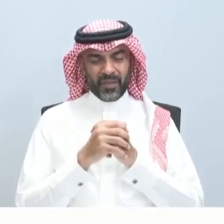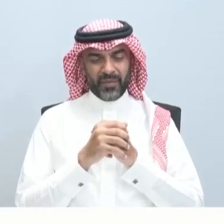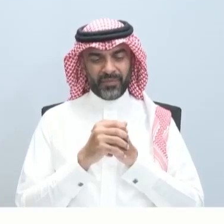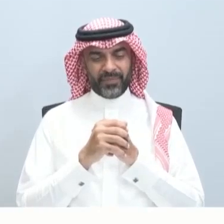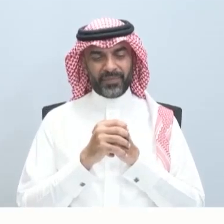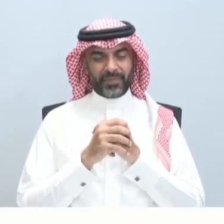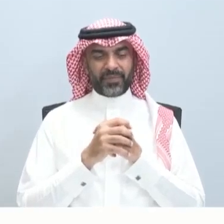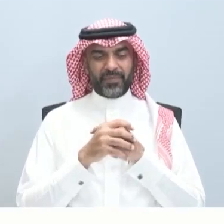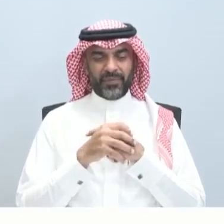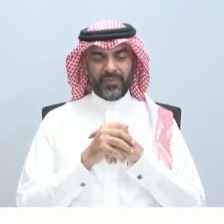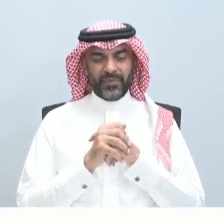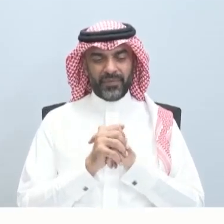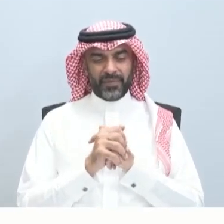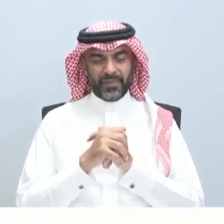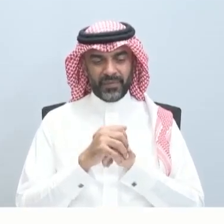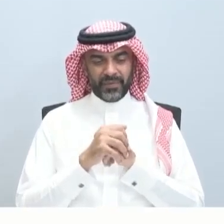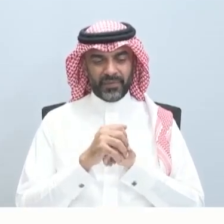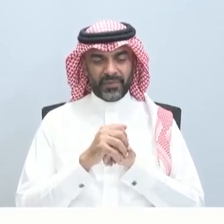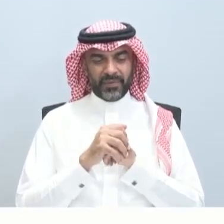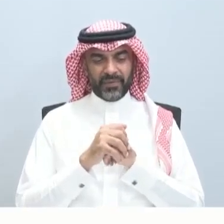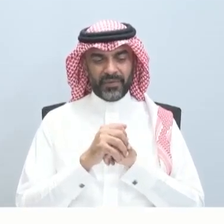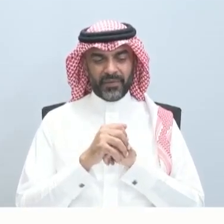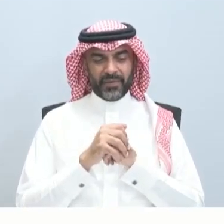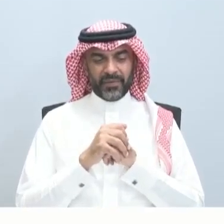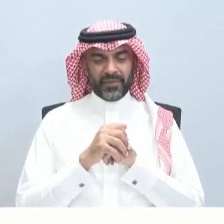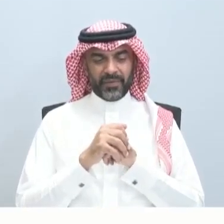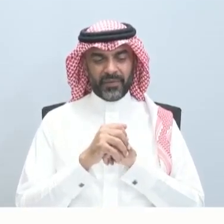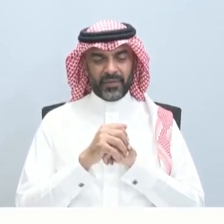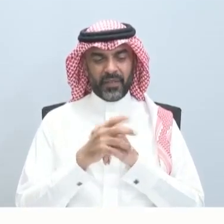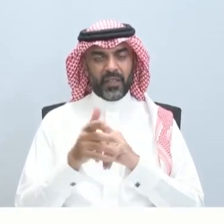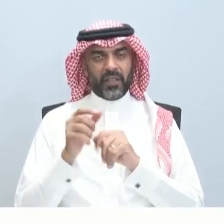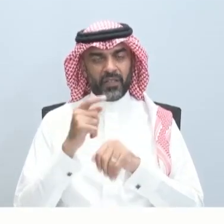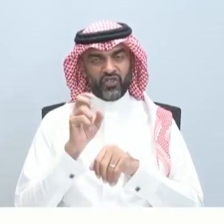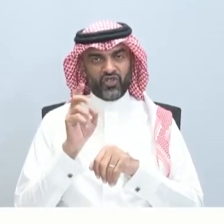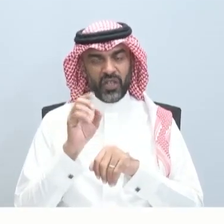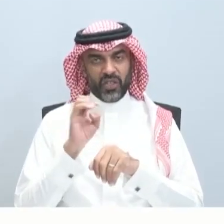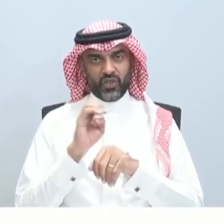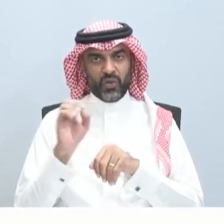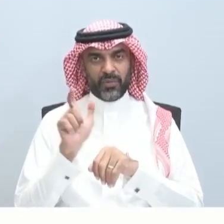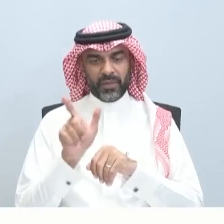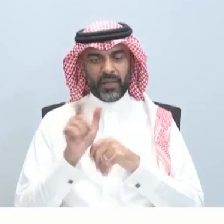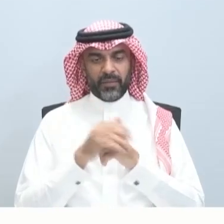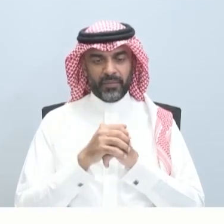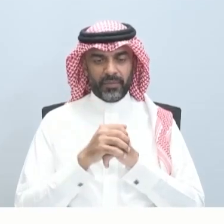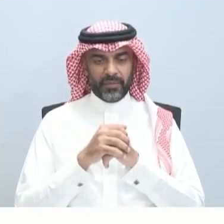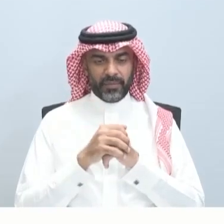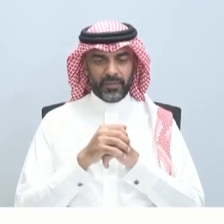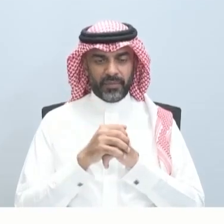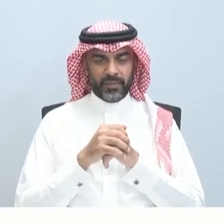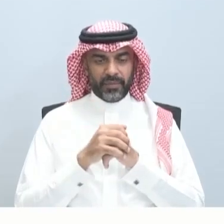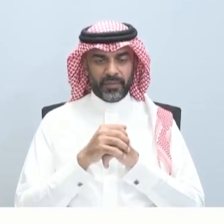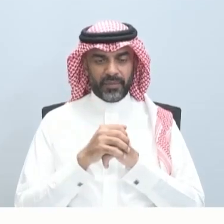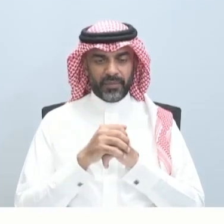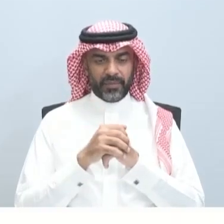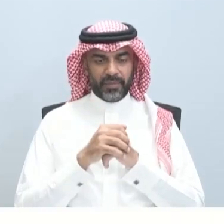خمسه وسبعه وسبعون جزءا من مئه اذا بمشيئه الله اجابتنا صحيحه وبهذا نكون اجبنا على